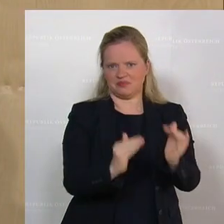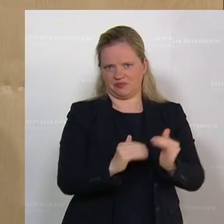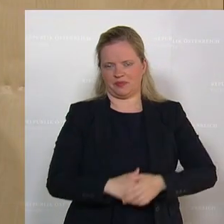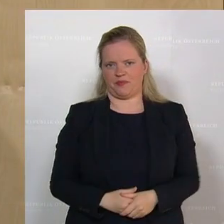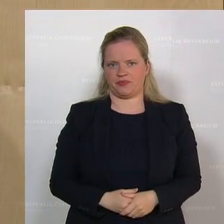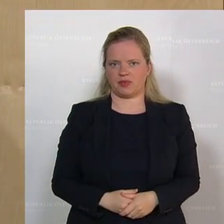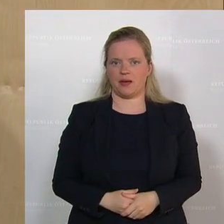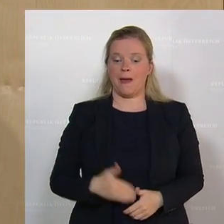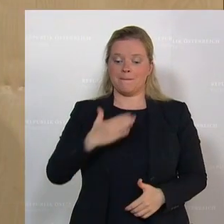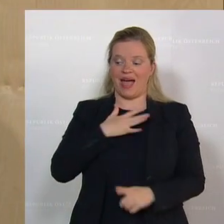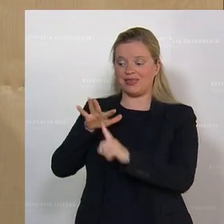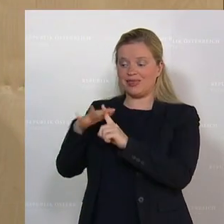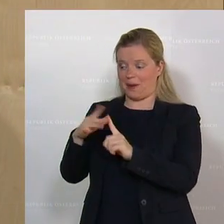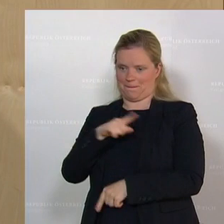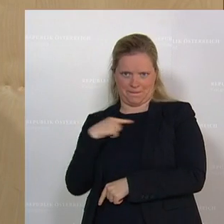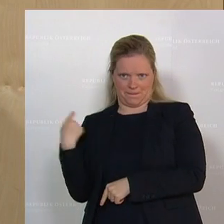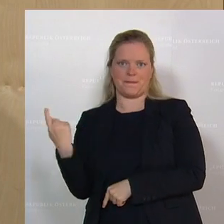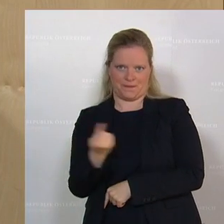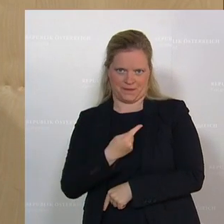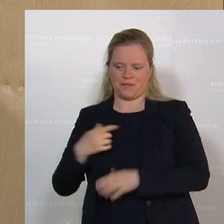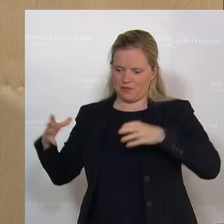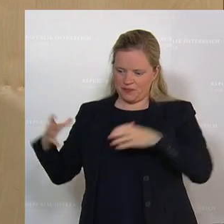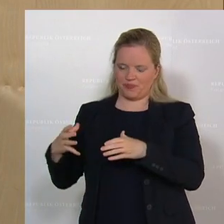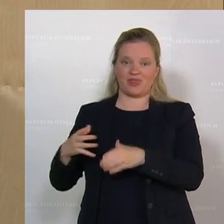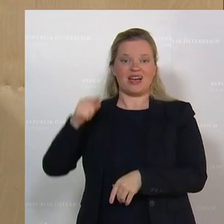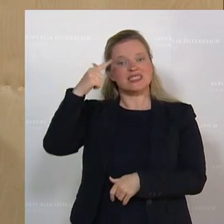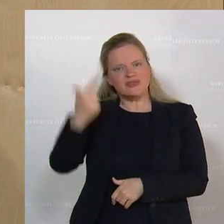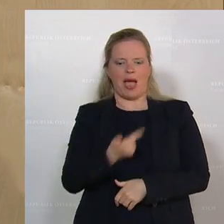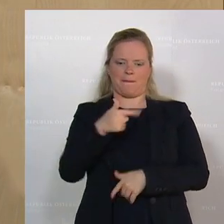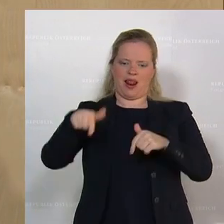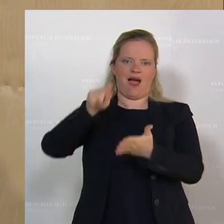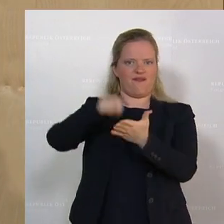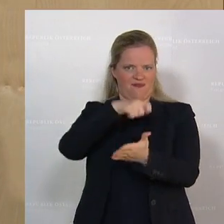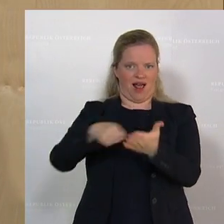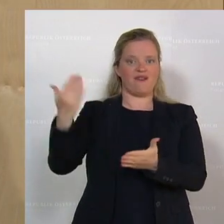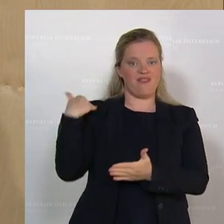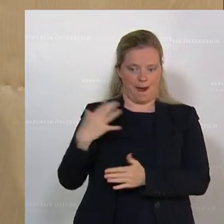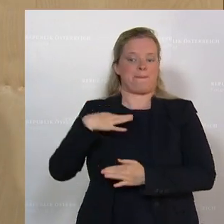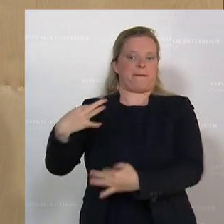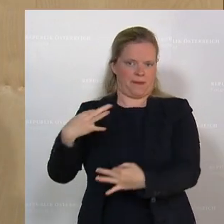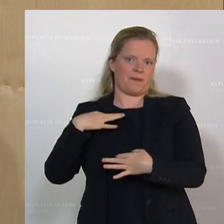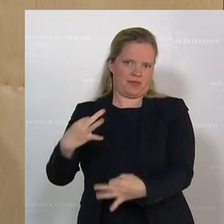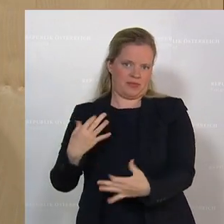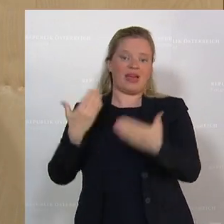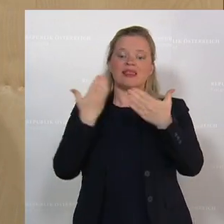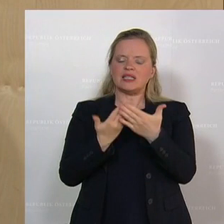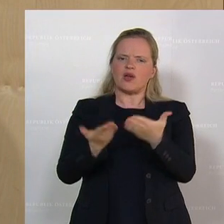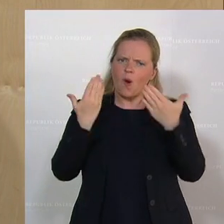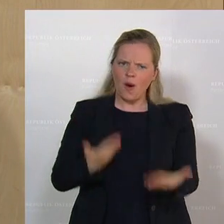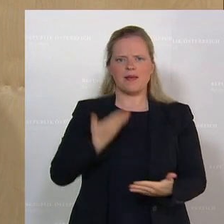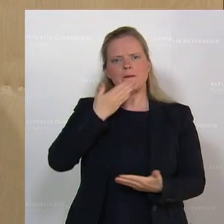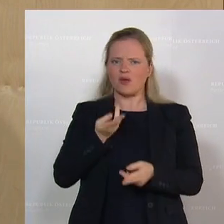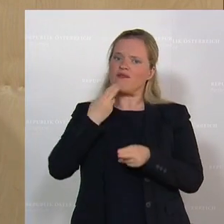Und nachdem mein Team und ich zweimal bei Wahlen in Österreich gewählt worden sind, möchte ich heute das Versprechen